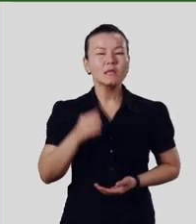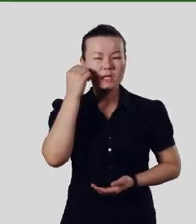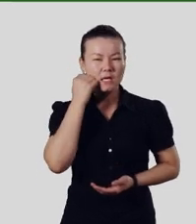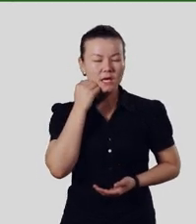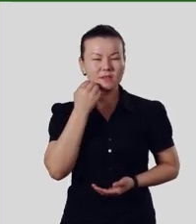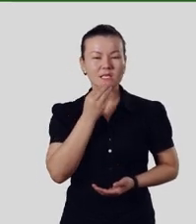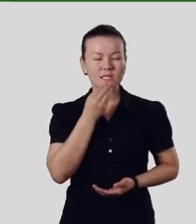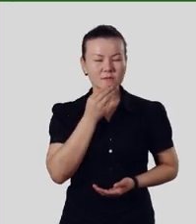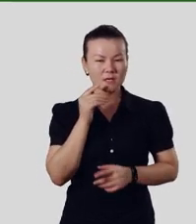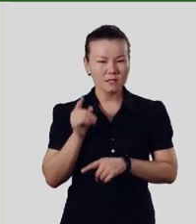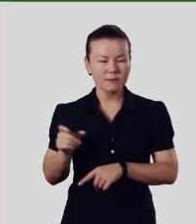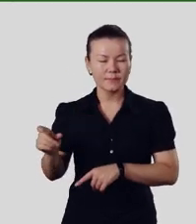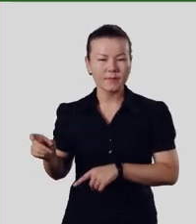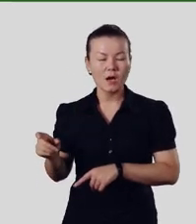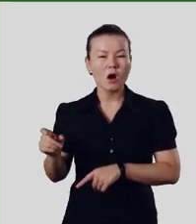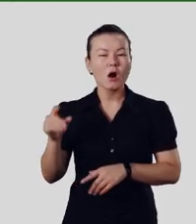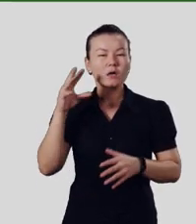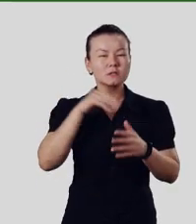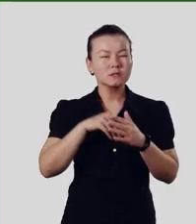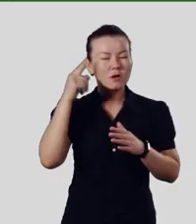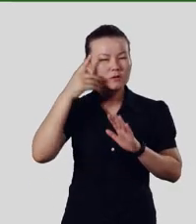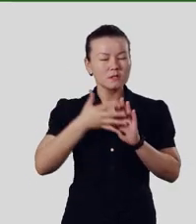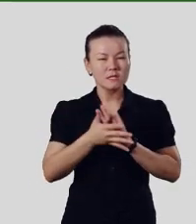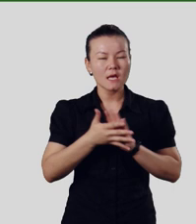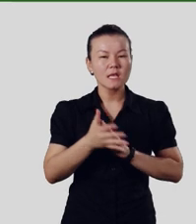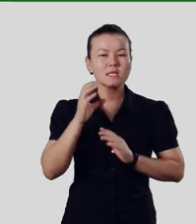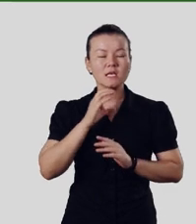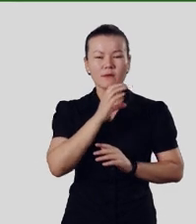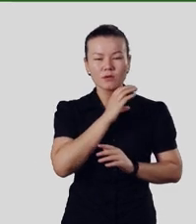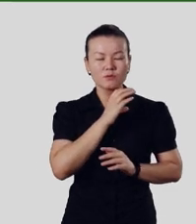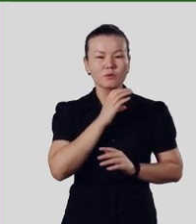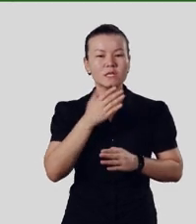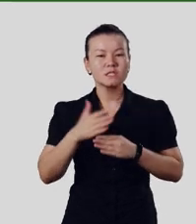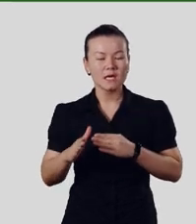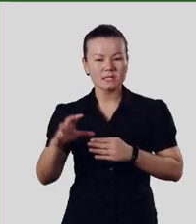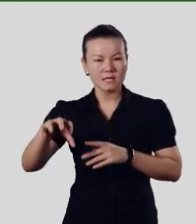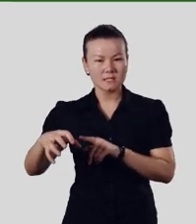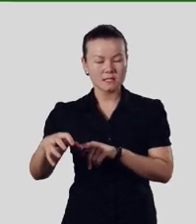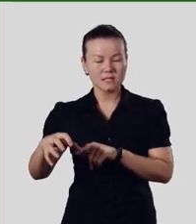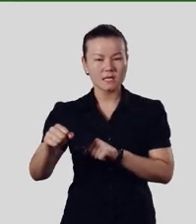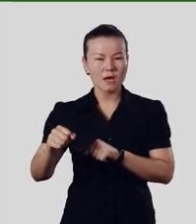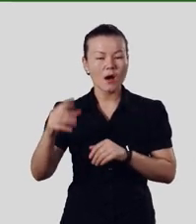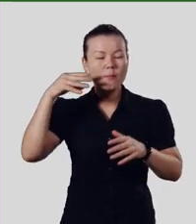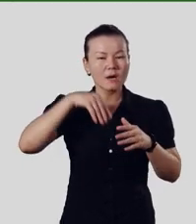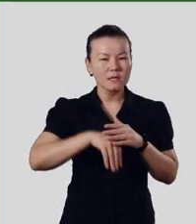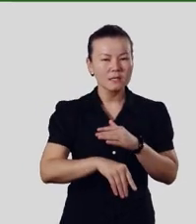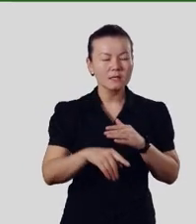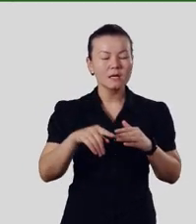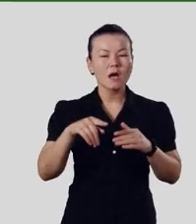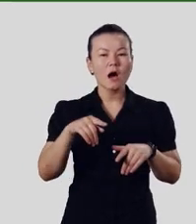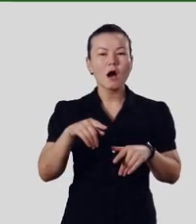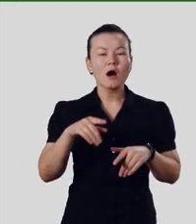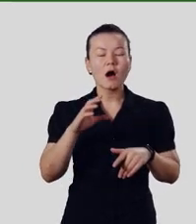Древние египтяне осваивали северную часть континента, проникли в